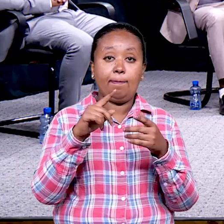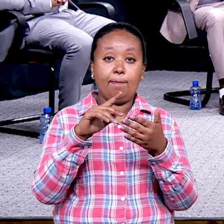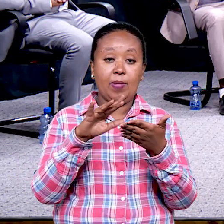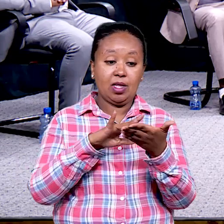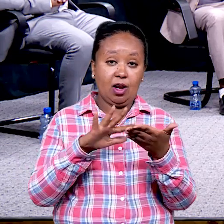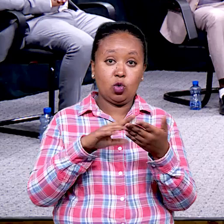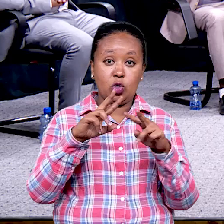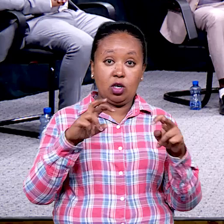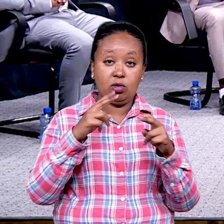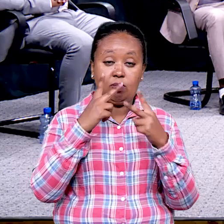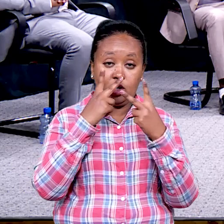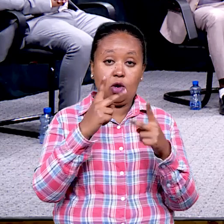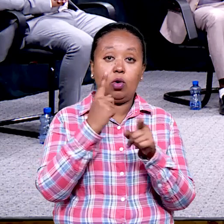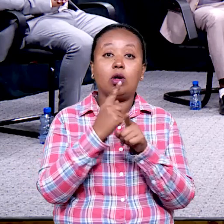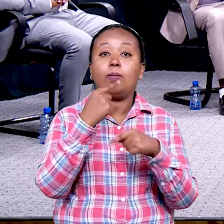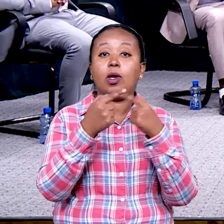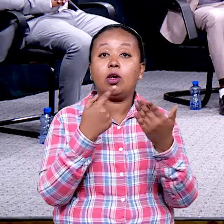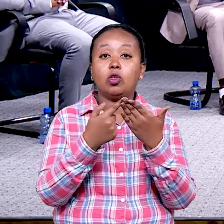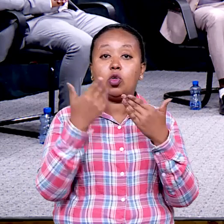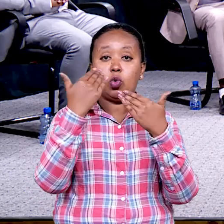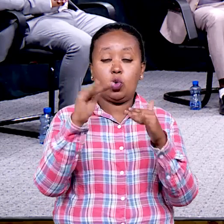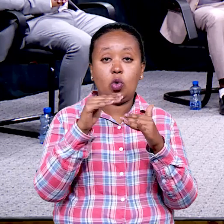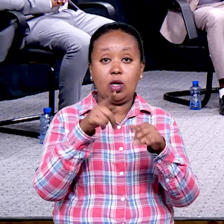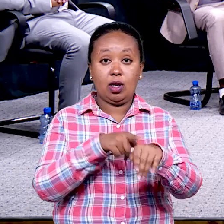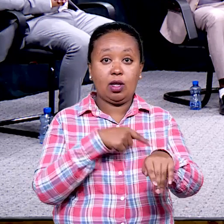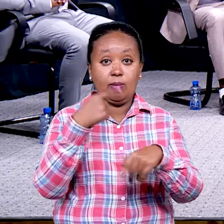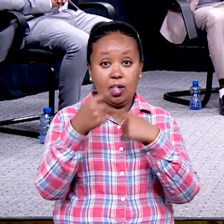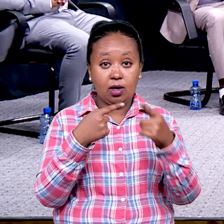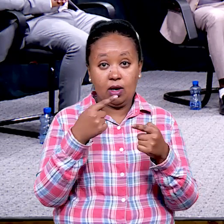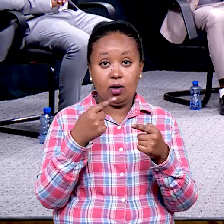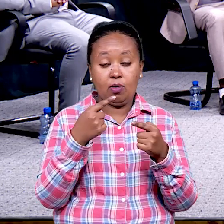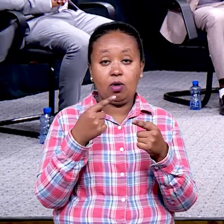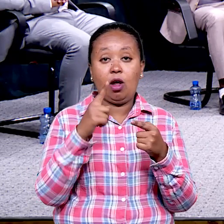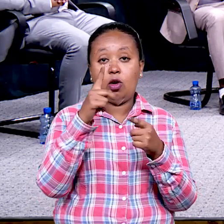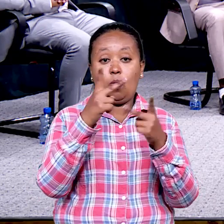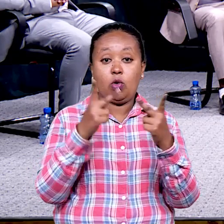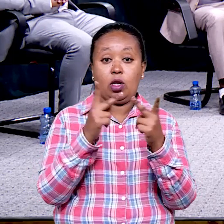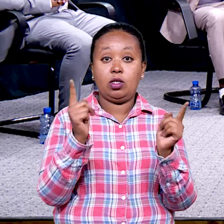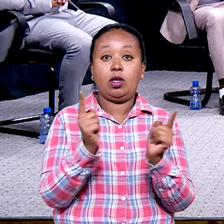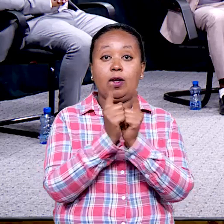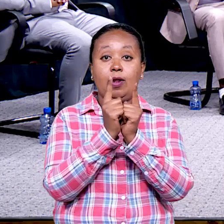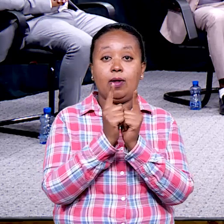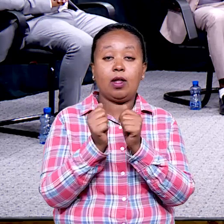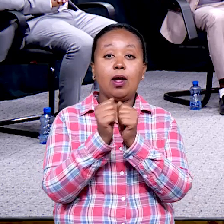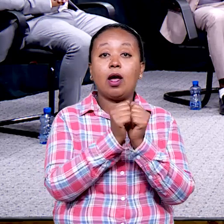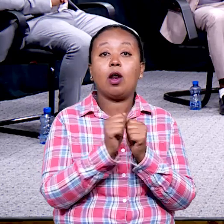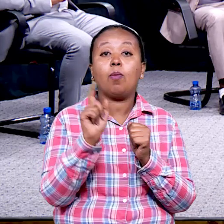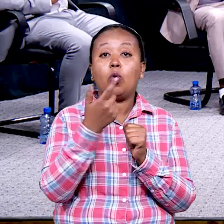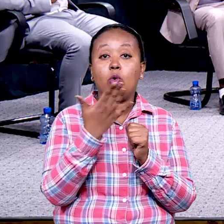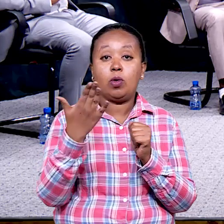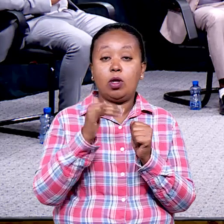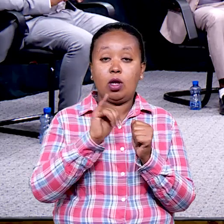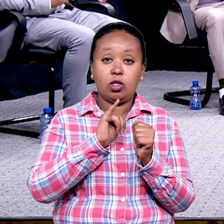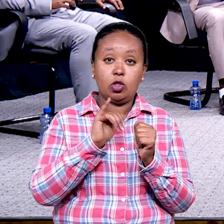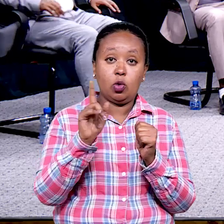ነው የምንሄደው እና እነሱም የተወሰነ ርቀት ቢመጡ እኛም የተወሰነ ርቀት ብንሄድ የሆነ ቦታ ላይ ስንገናኝ የጋራ በሆኑ ጉዳዮች የራሳቸው